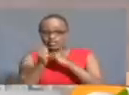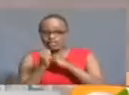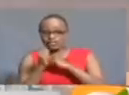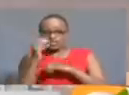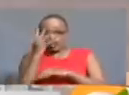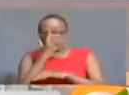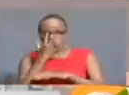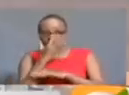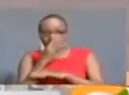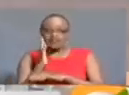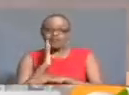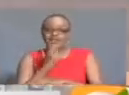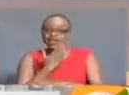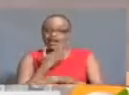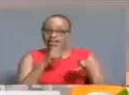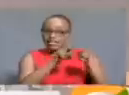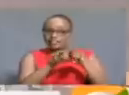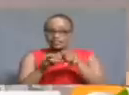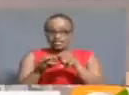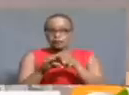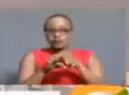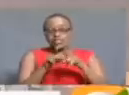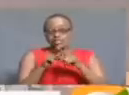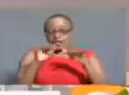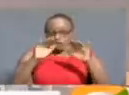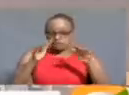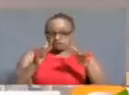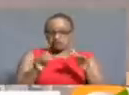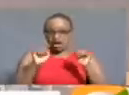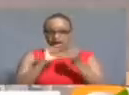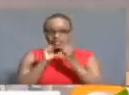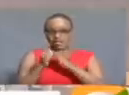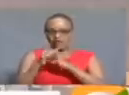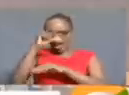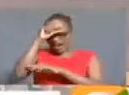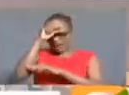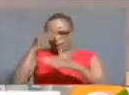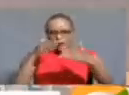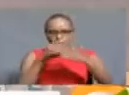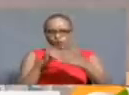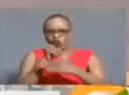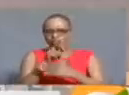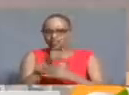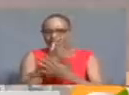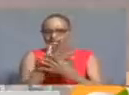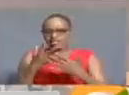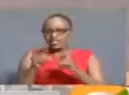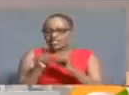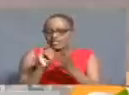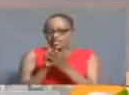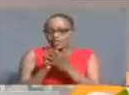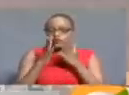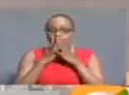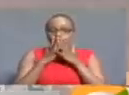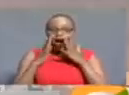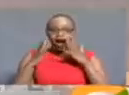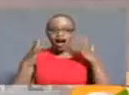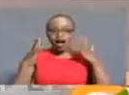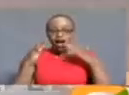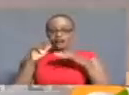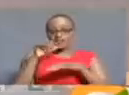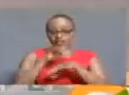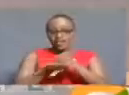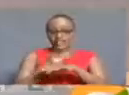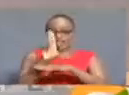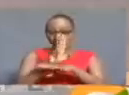sura, rangi na hata umbo lao. Licha ya serikali kupiga marufuku bidhaa hizi za kujichubua, zinapatikana na kutumika